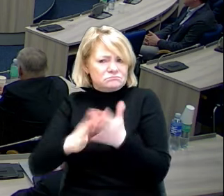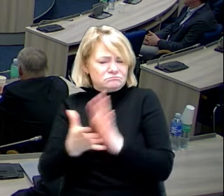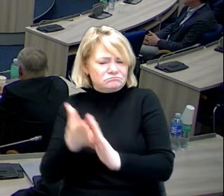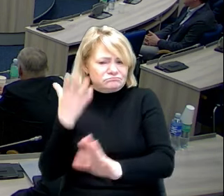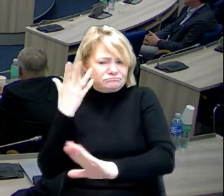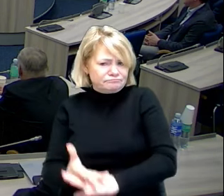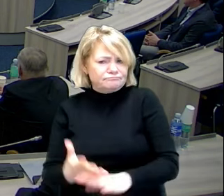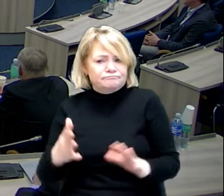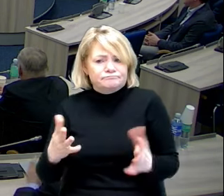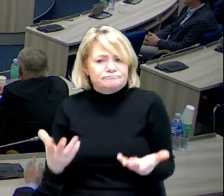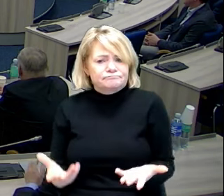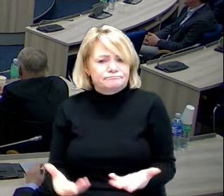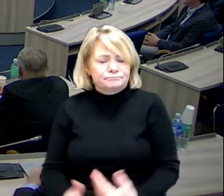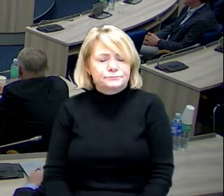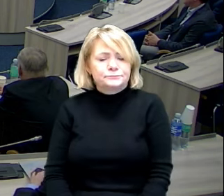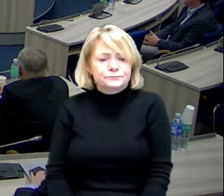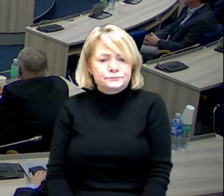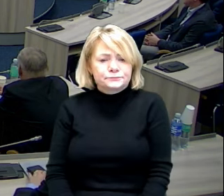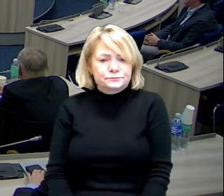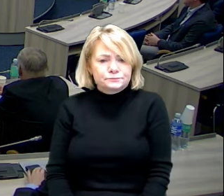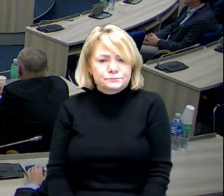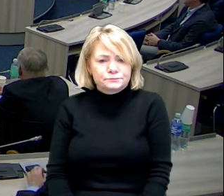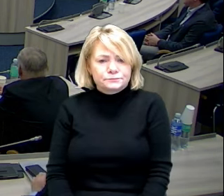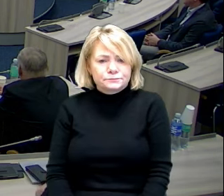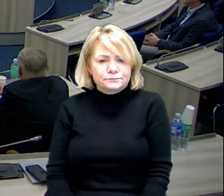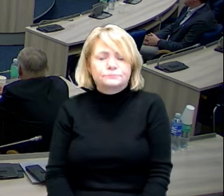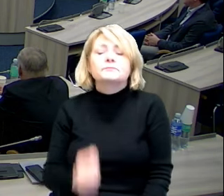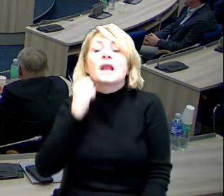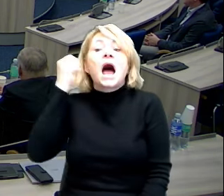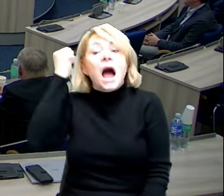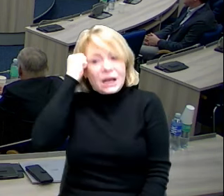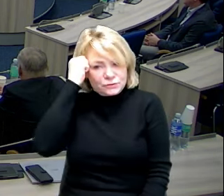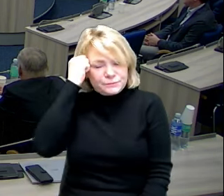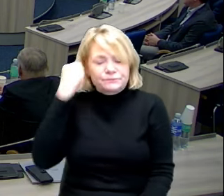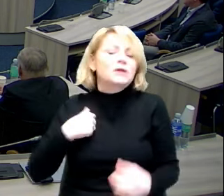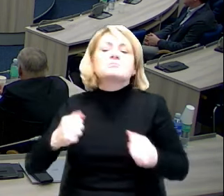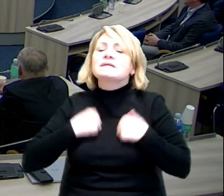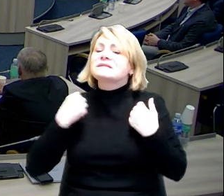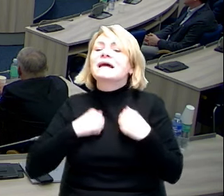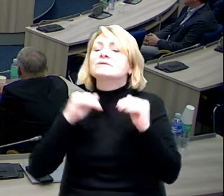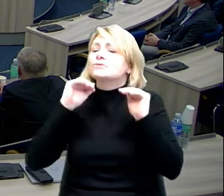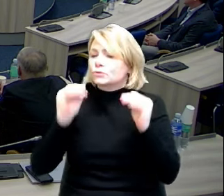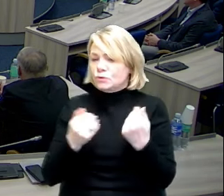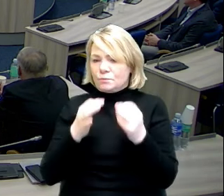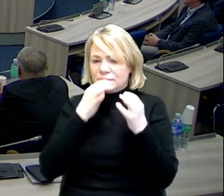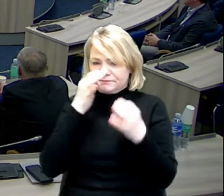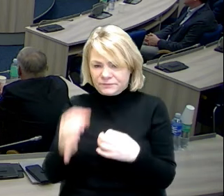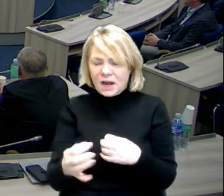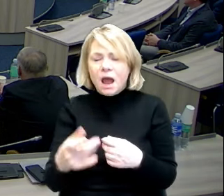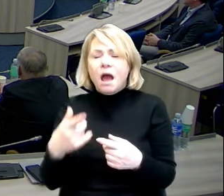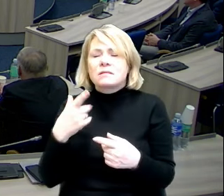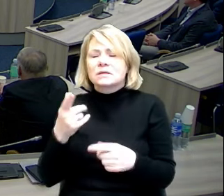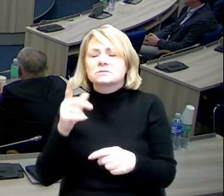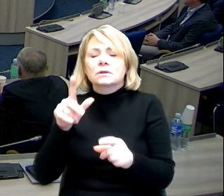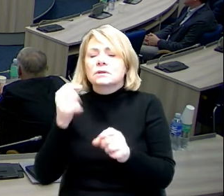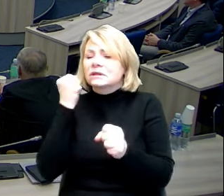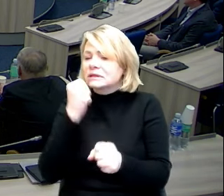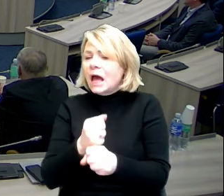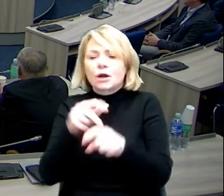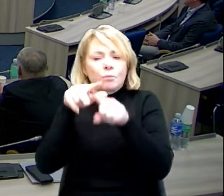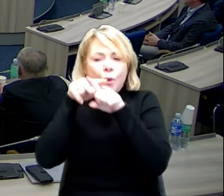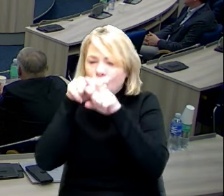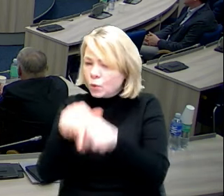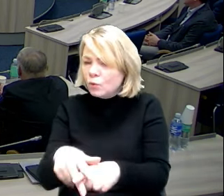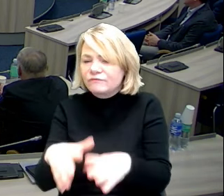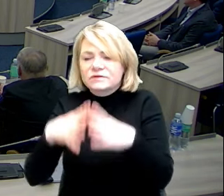už klausimą pabandysiu trumpai atsakyt dėl spartaus darbo krūvio tempo neįmanoma fiziškai susipažinti su visais raštuose